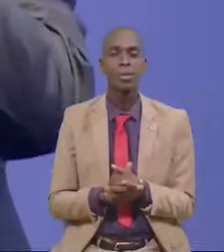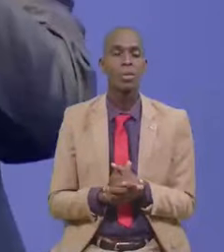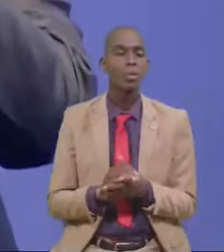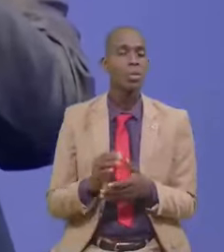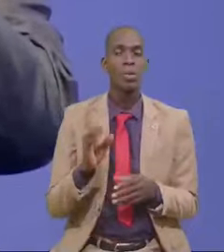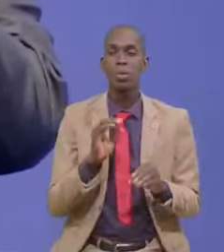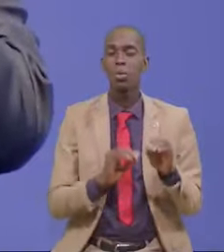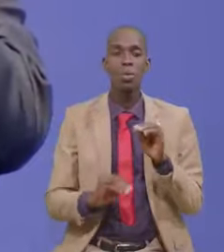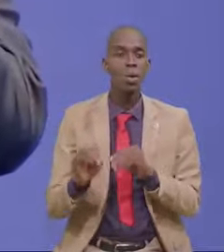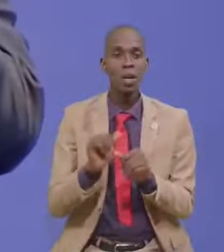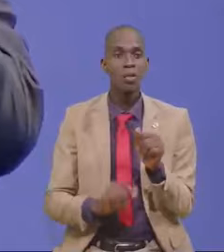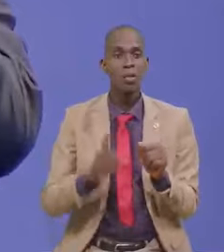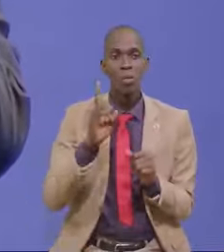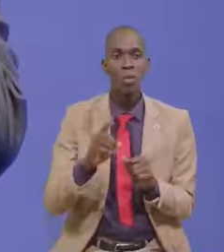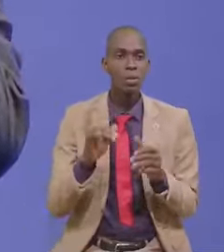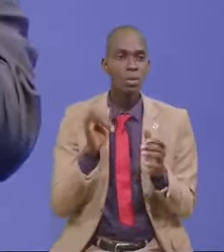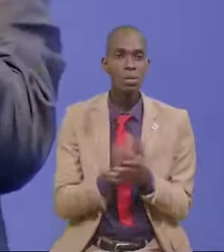Vous tous qui avez soif,